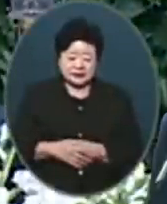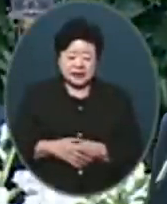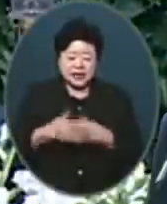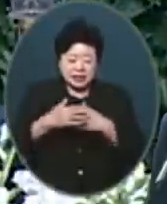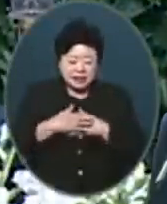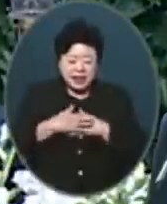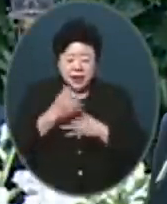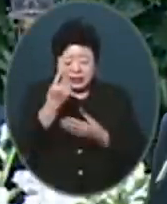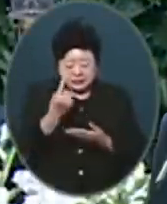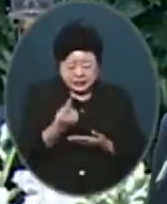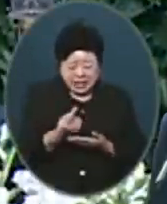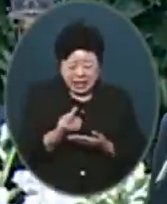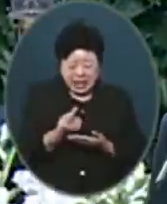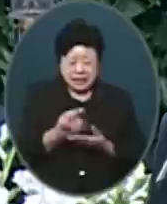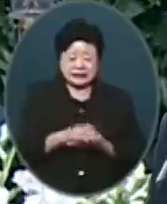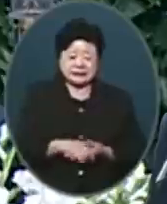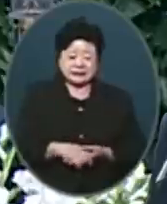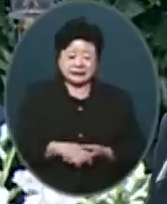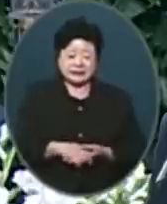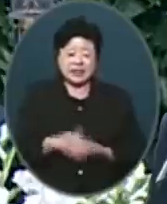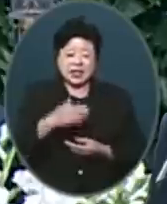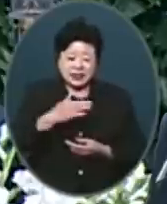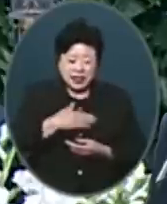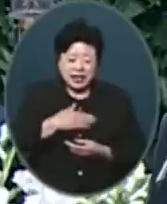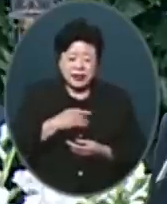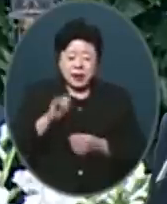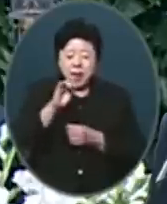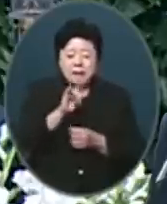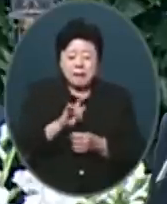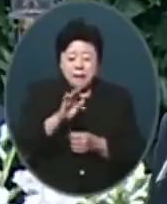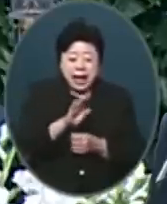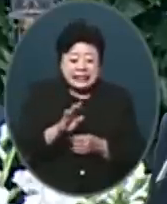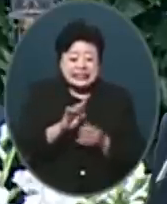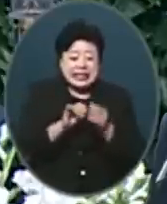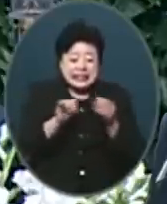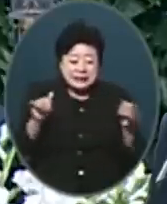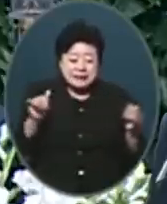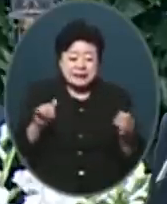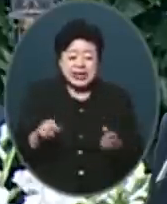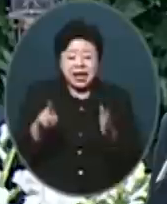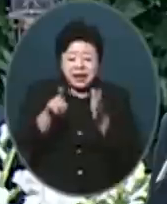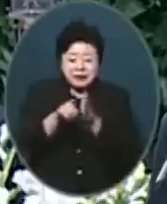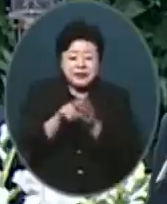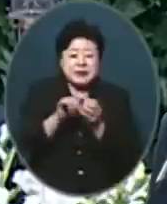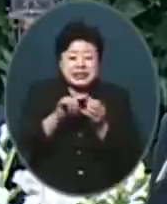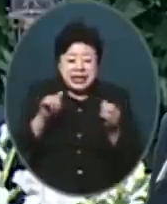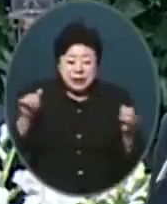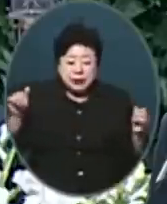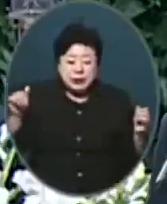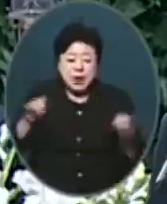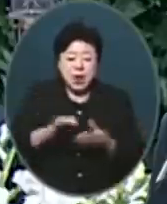제가 여기 왔습니다. 저는 바리새인이며 신자로서